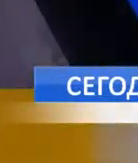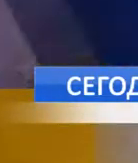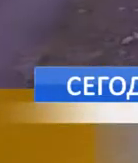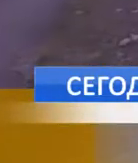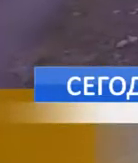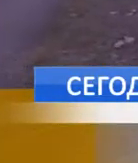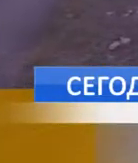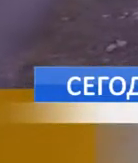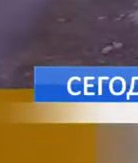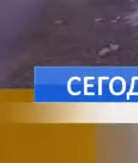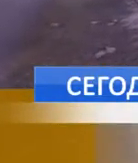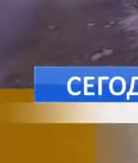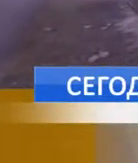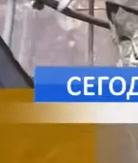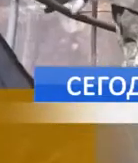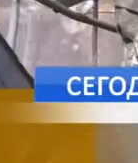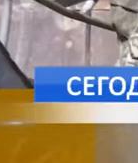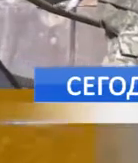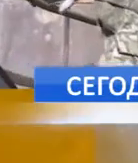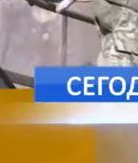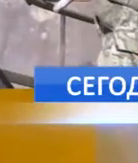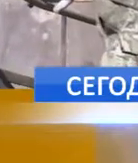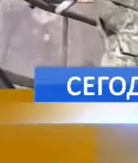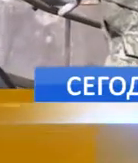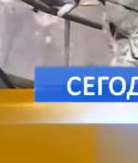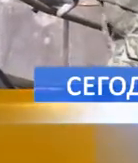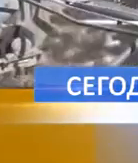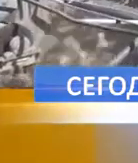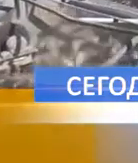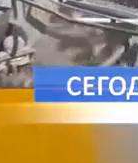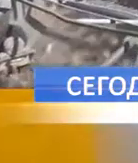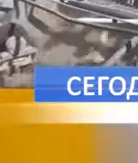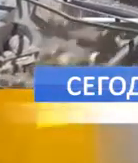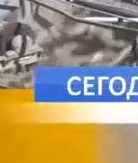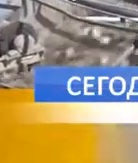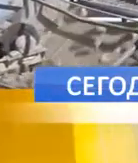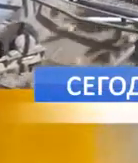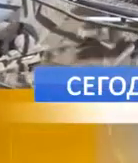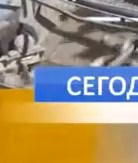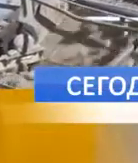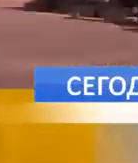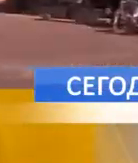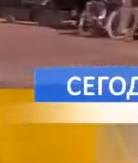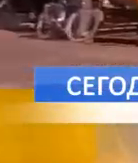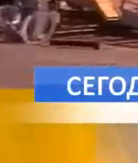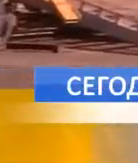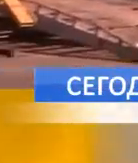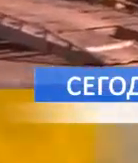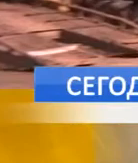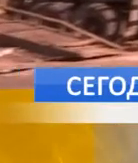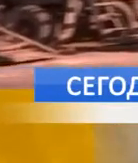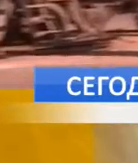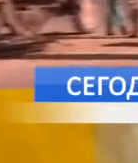близко удобно мало затрат вала кольском районе начал работу пункт приема сахарной свеклы урожая вагонами